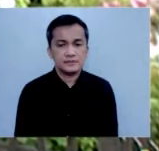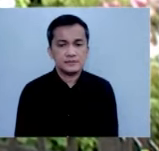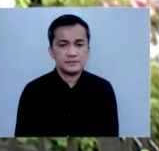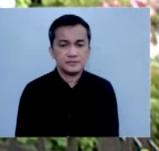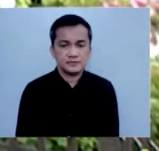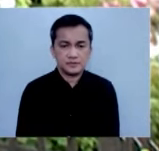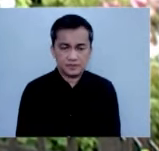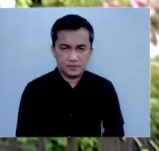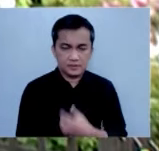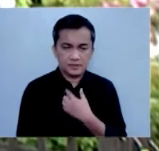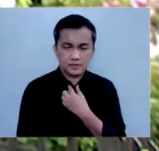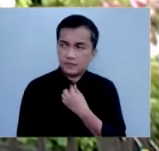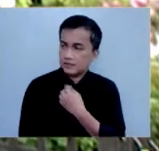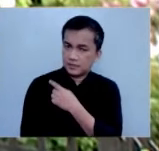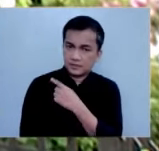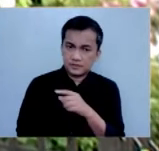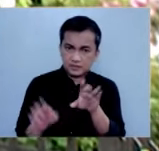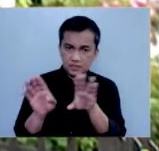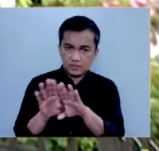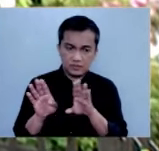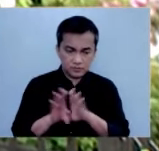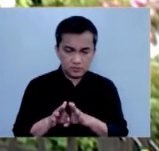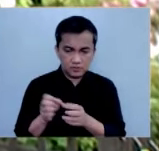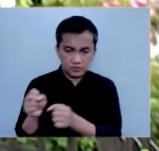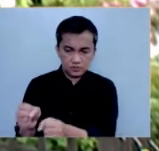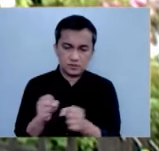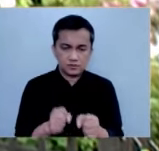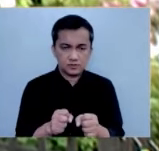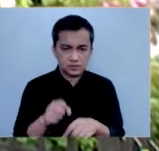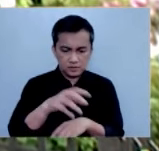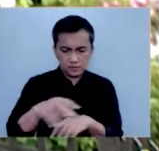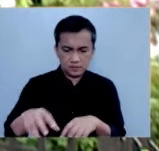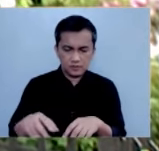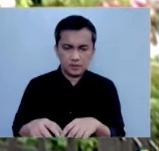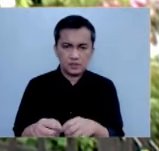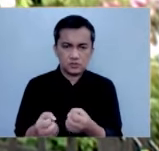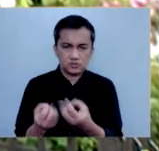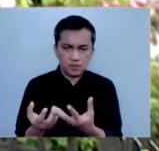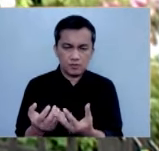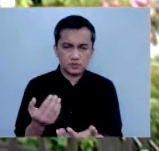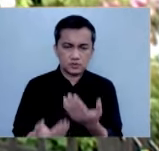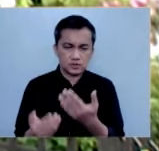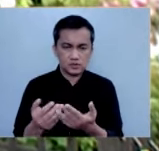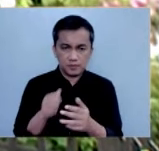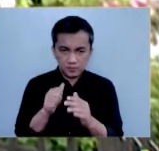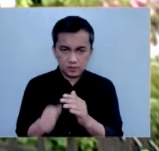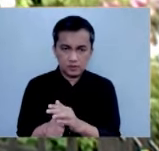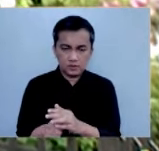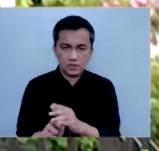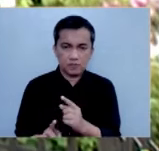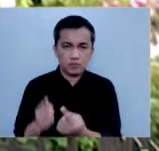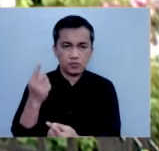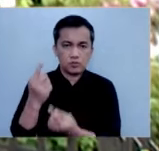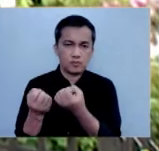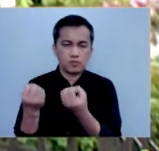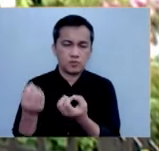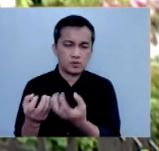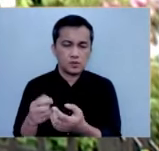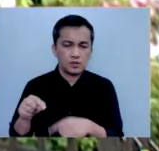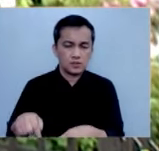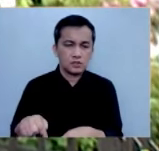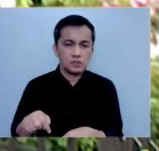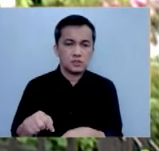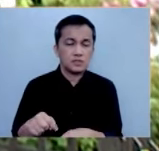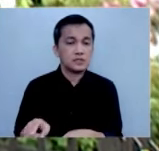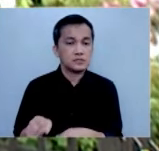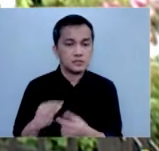Jess, sarado pa rin ang mga kalsada sa paligid ng sumabog at nasunog na bodega ng mga paputok dito sa Zamboanga City. Hindi pa rin